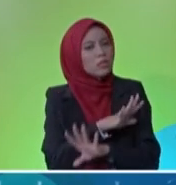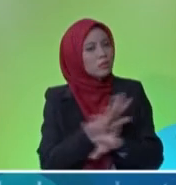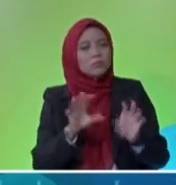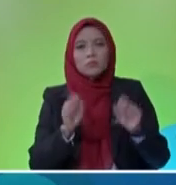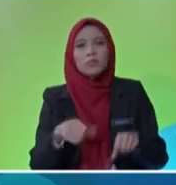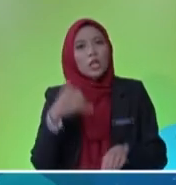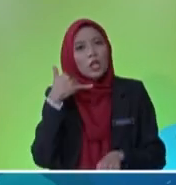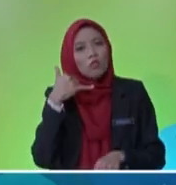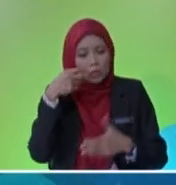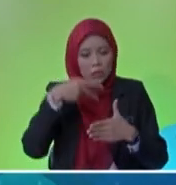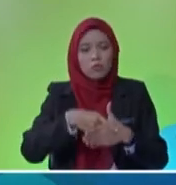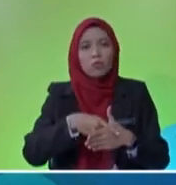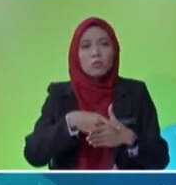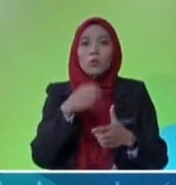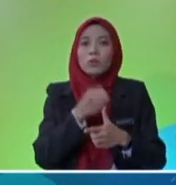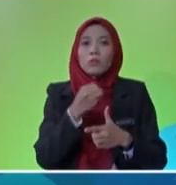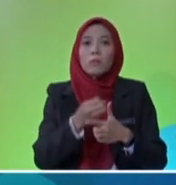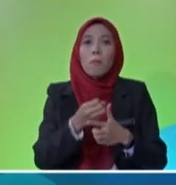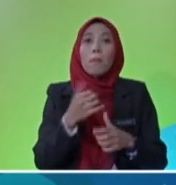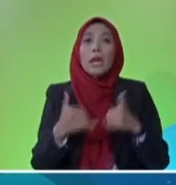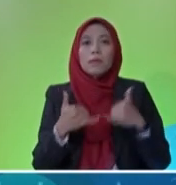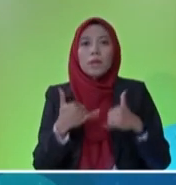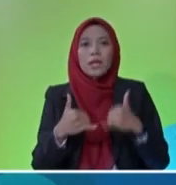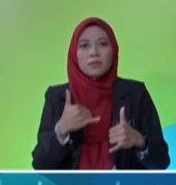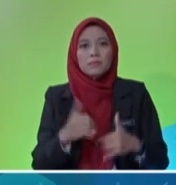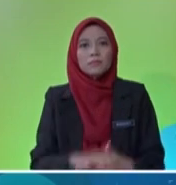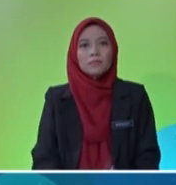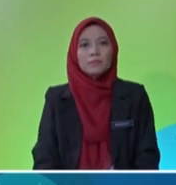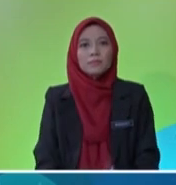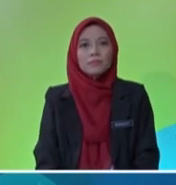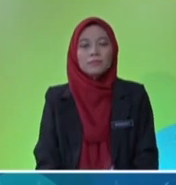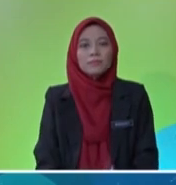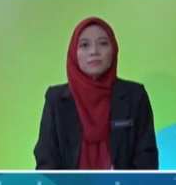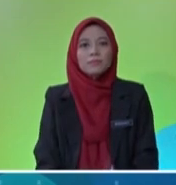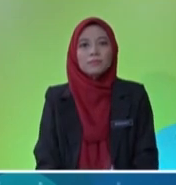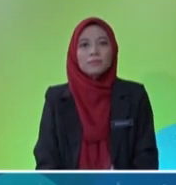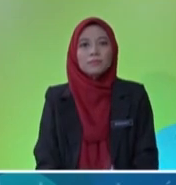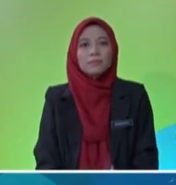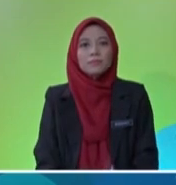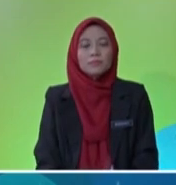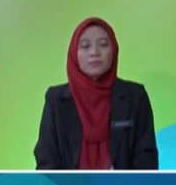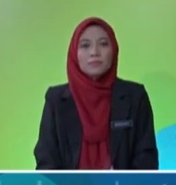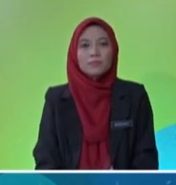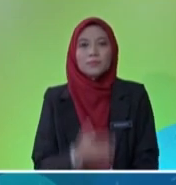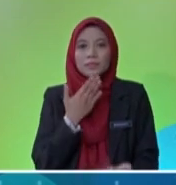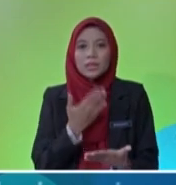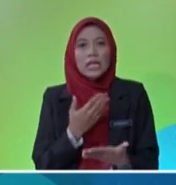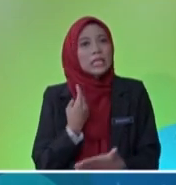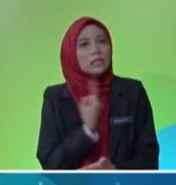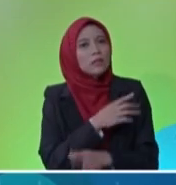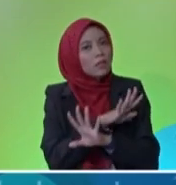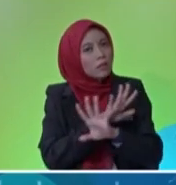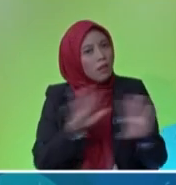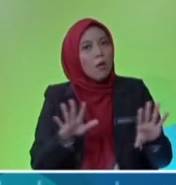palsu main-main dan Hai mksd Alisha gitu